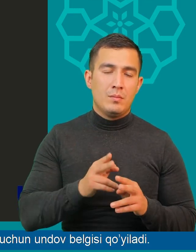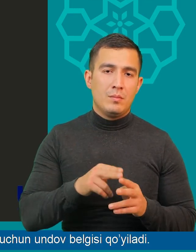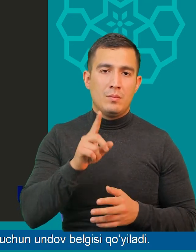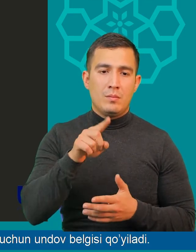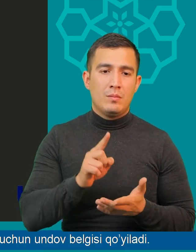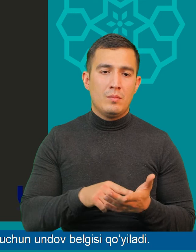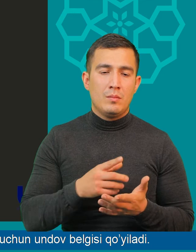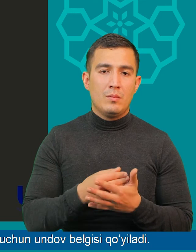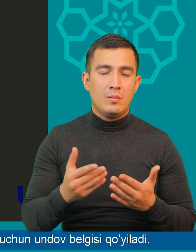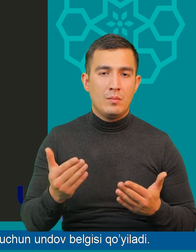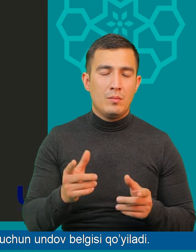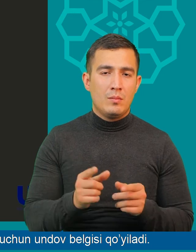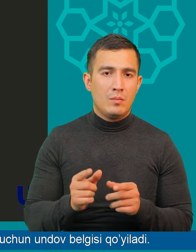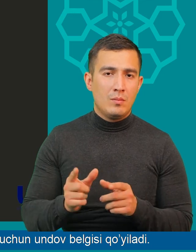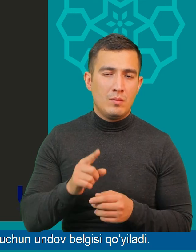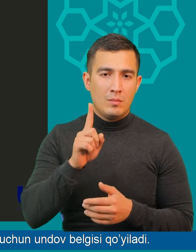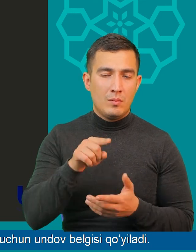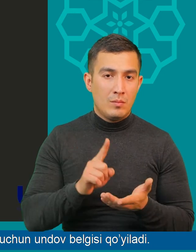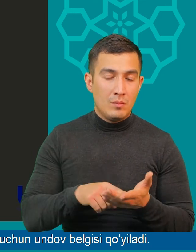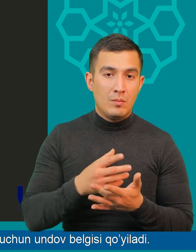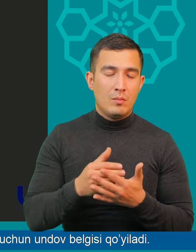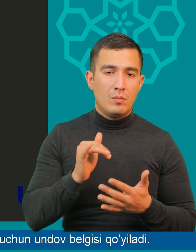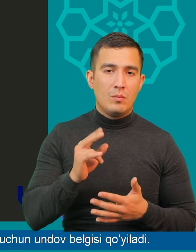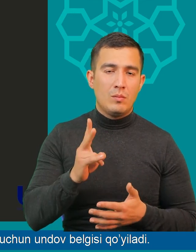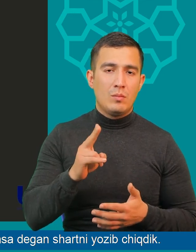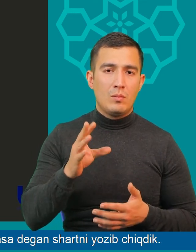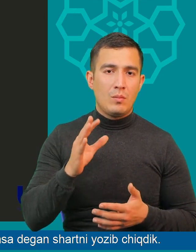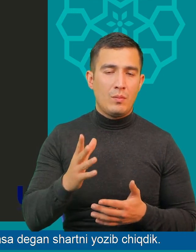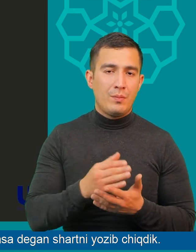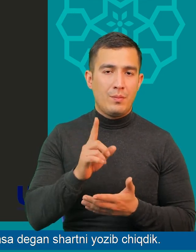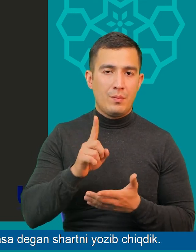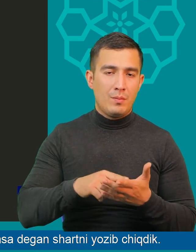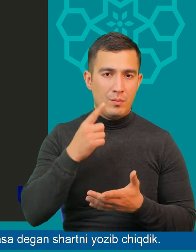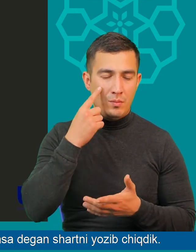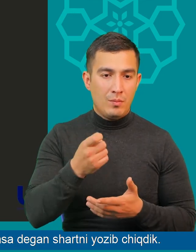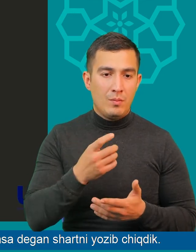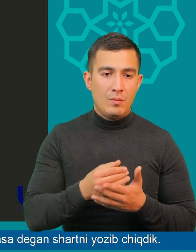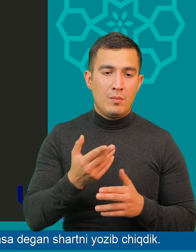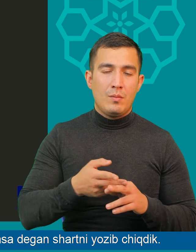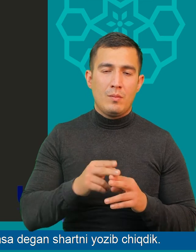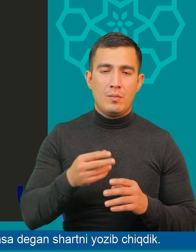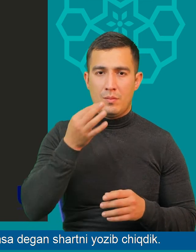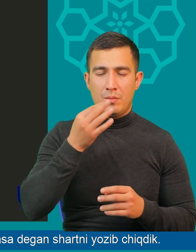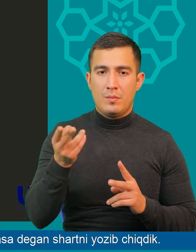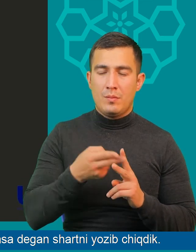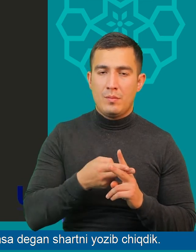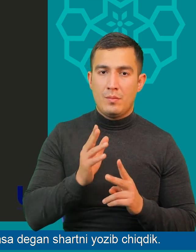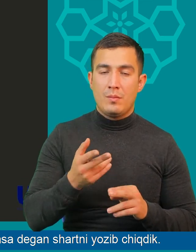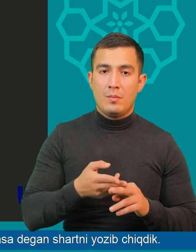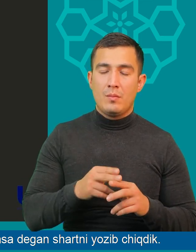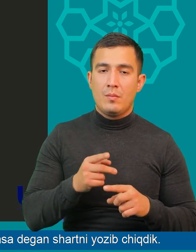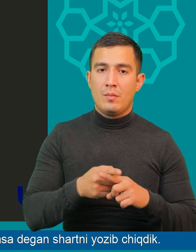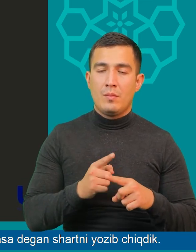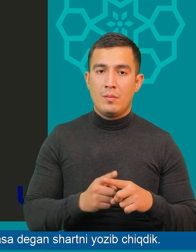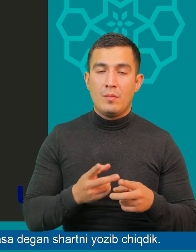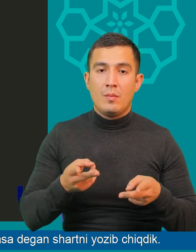bilan ishlatiladi. Inkorni ifodalash uchun undov belgisi qo'yiladi. Ushbu holatda ikkisini 2ga bo'lganimda qoldiqim 0